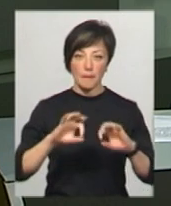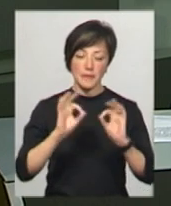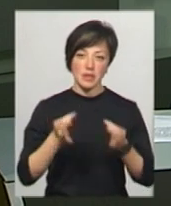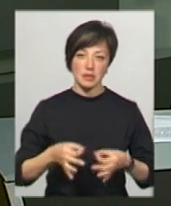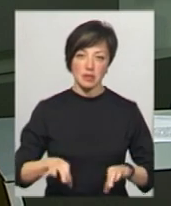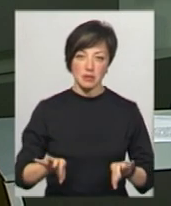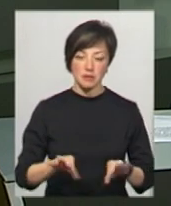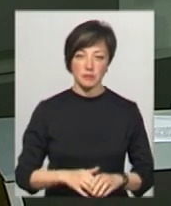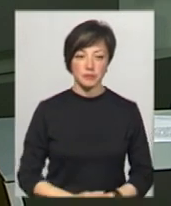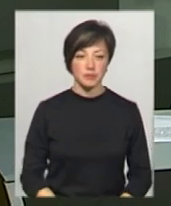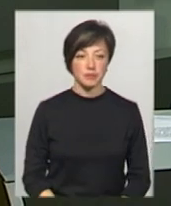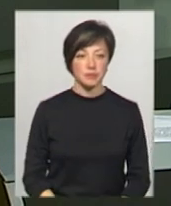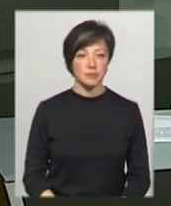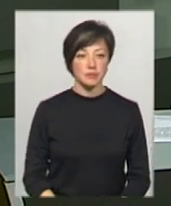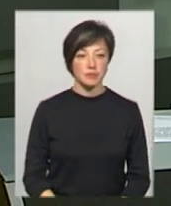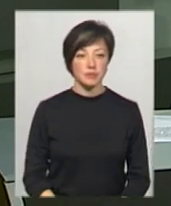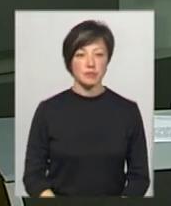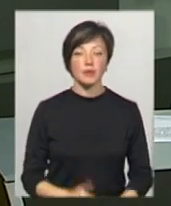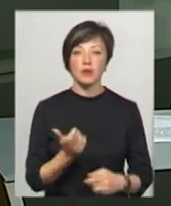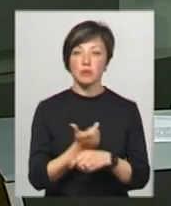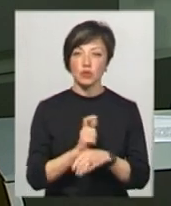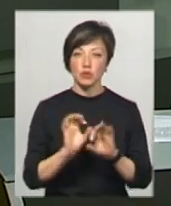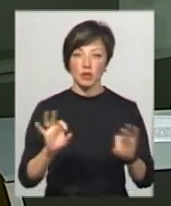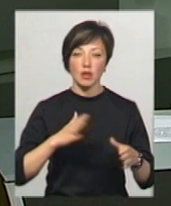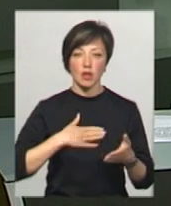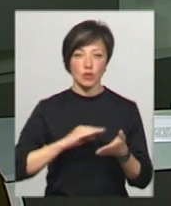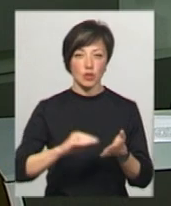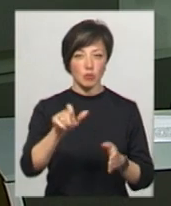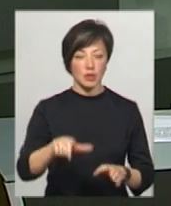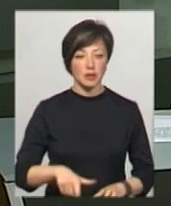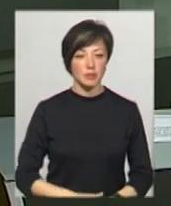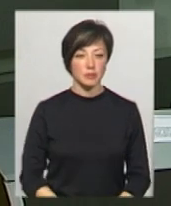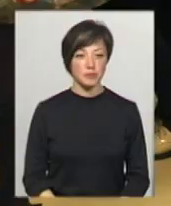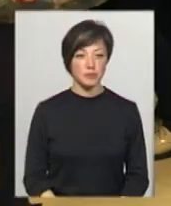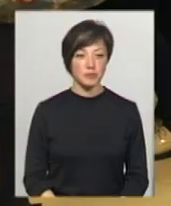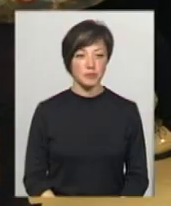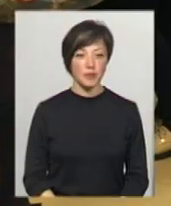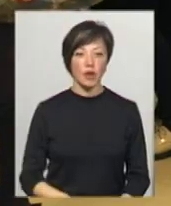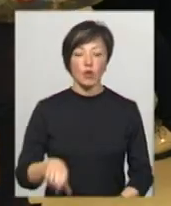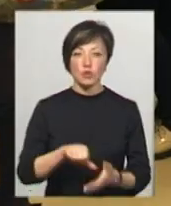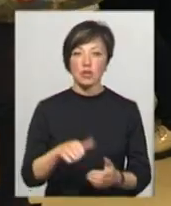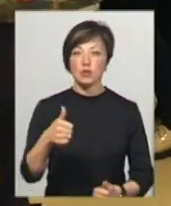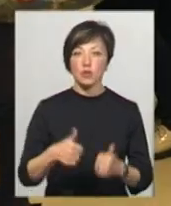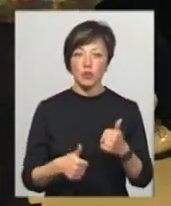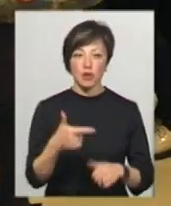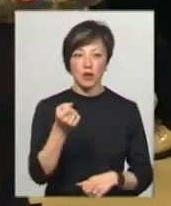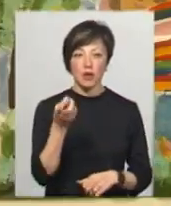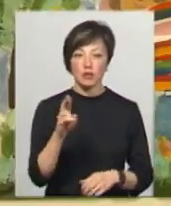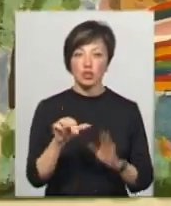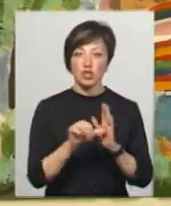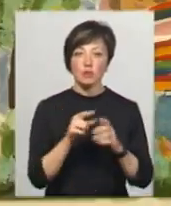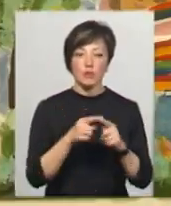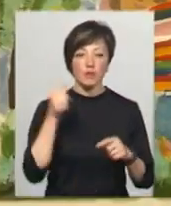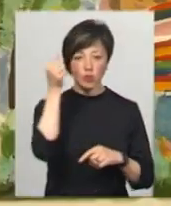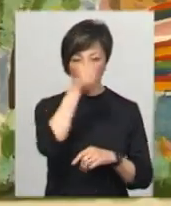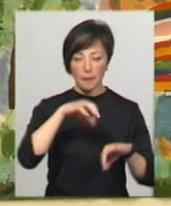образотворчого декоративно-прикладного мистецтва. Більше у сюжеті Тетяни Ворожцової. Учасниці конкурсу Гані Багні 6,5